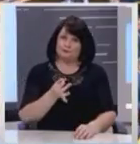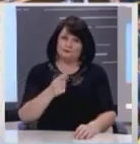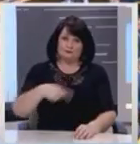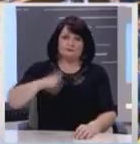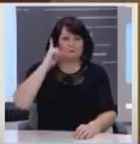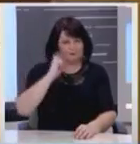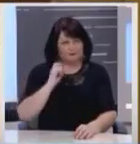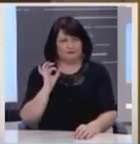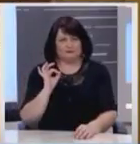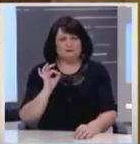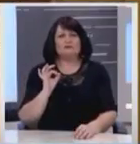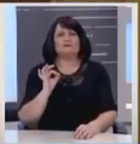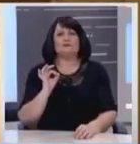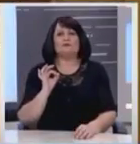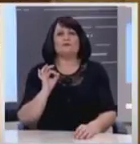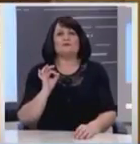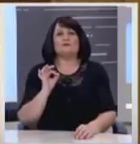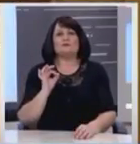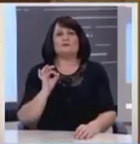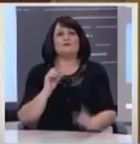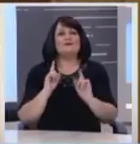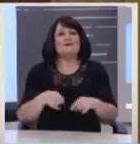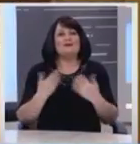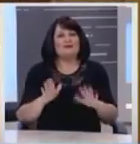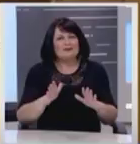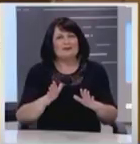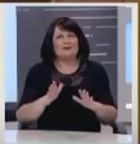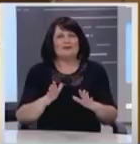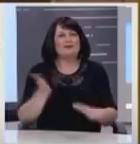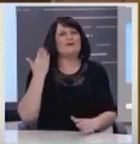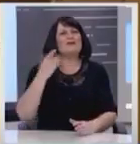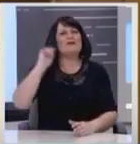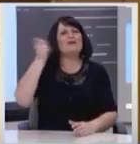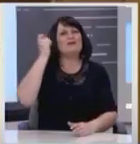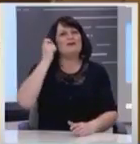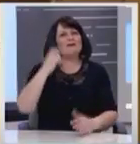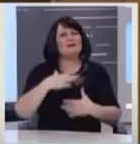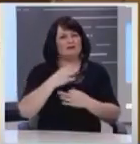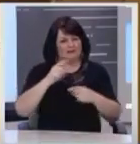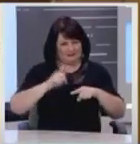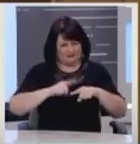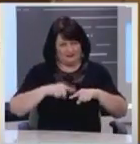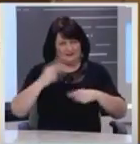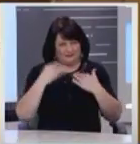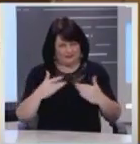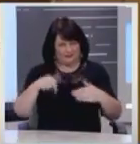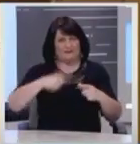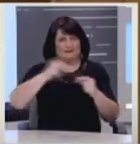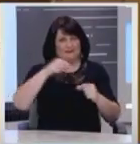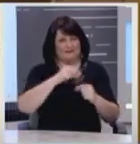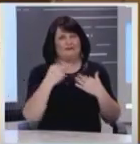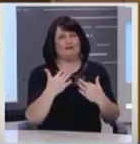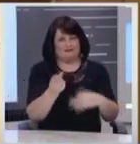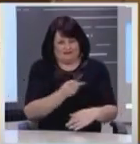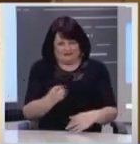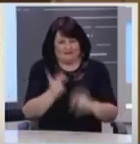γνωρίζετε, ότι αυτή η απόφαση των δύο εθνικών αντιπροσωπιών έχει ληφθεί εδώ και πάρα πολύ